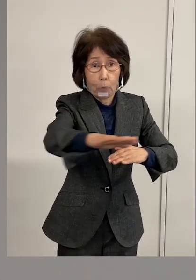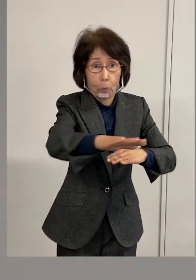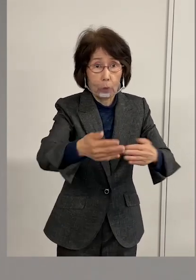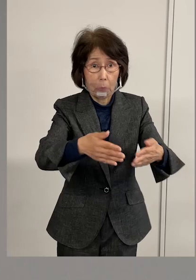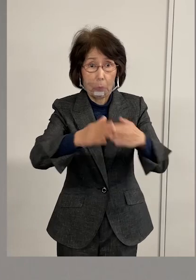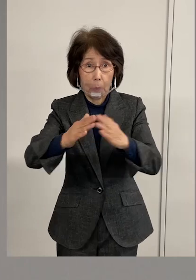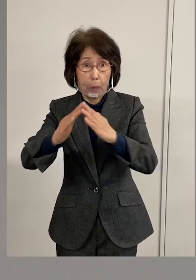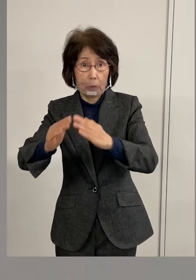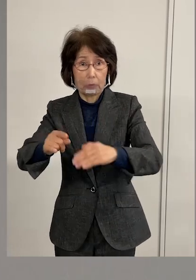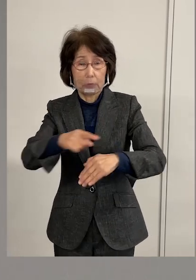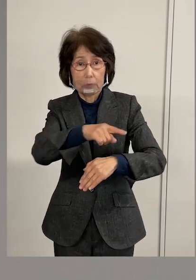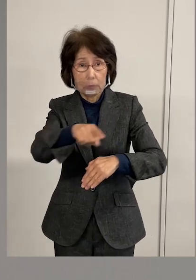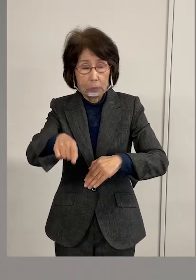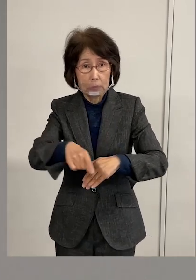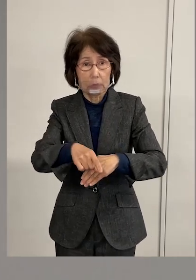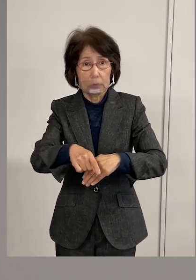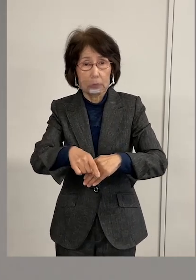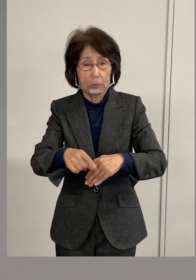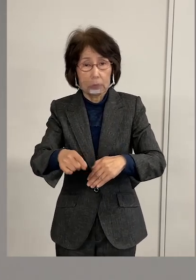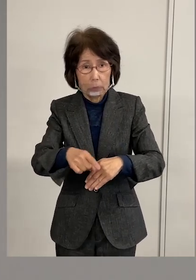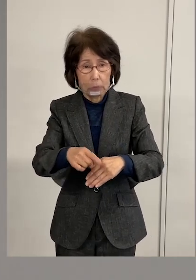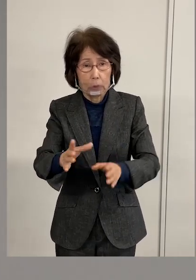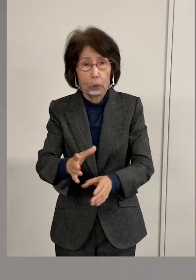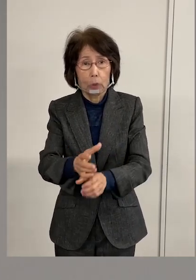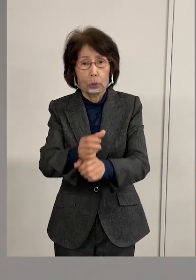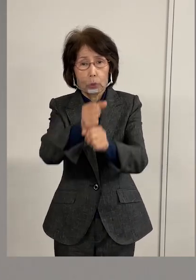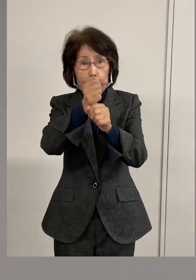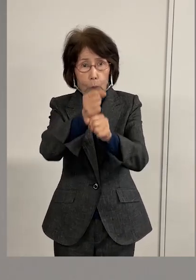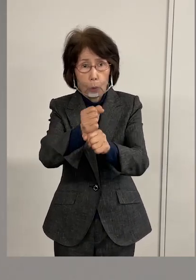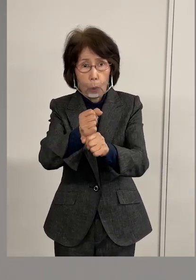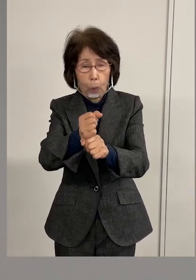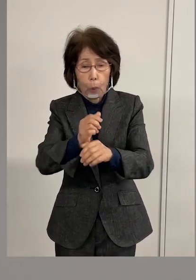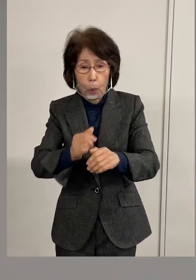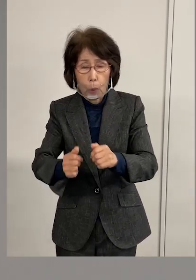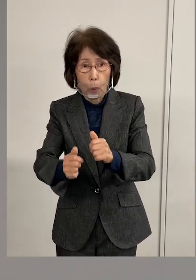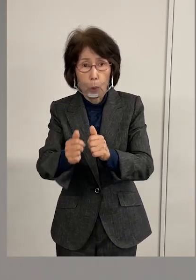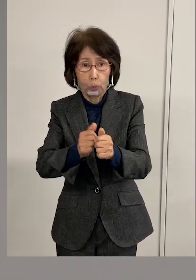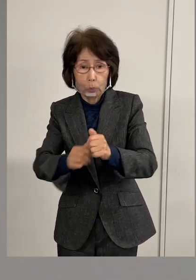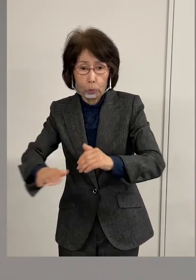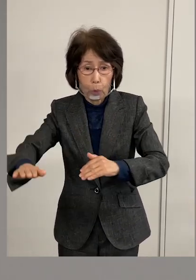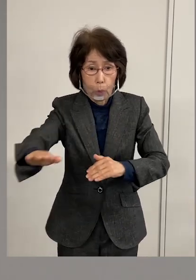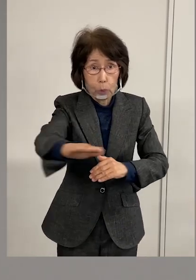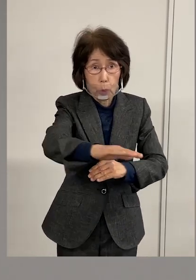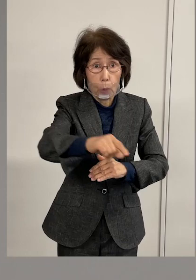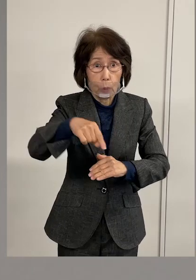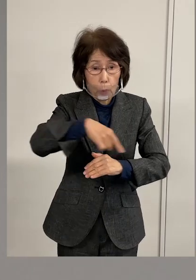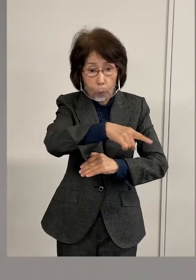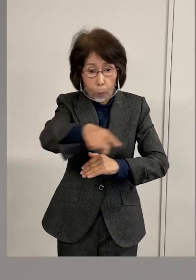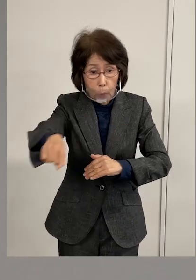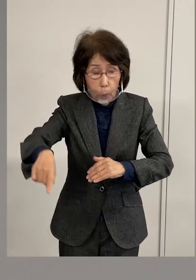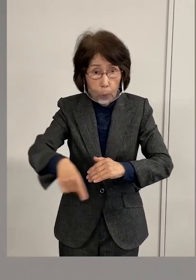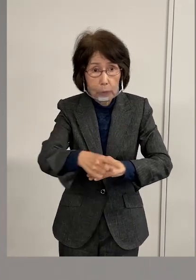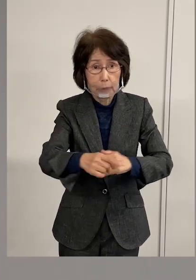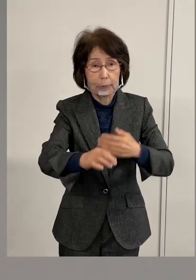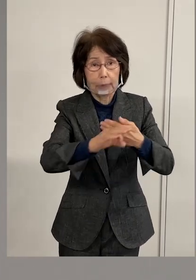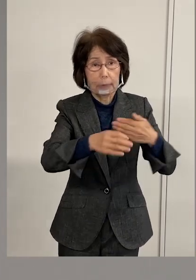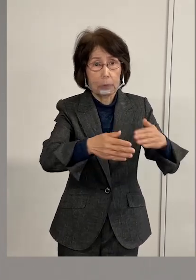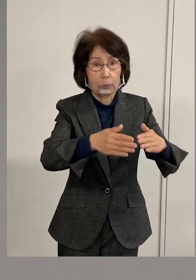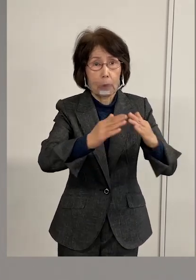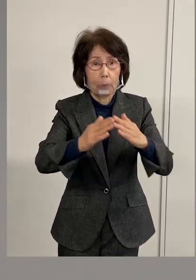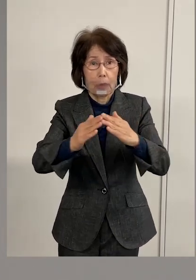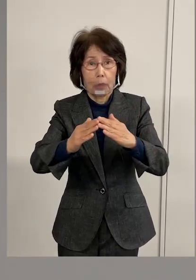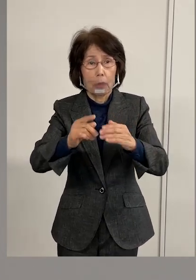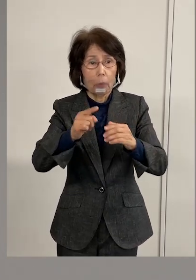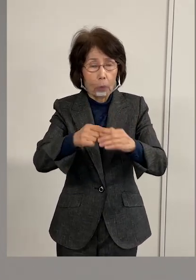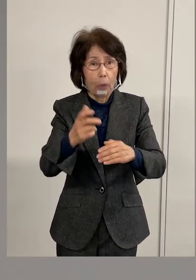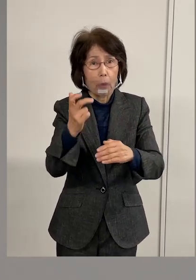ほぼ、総合運動場のようなところのグラウンドへ、仮設住宅で対応が2